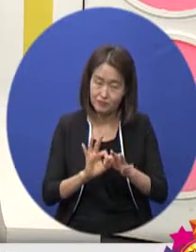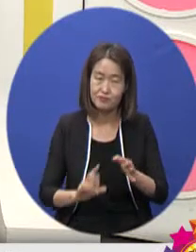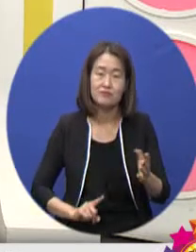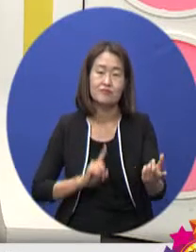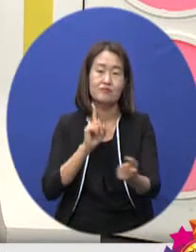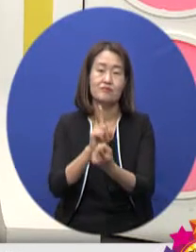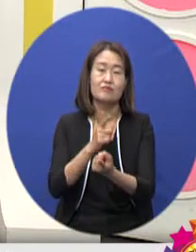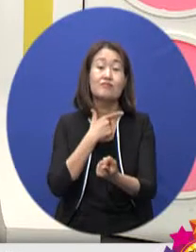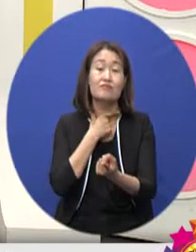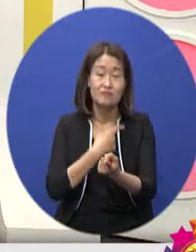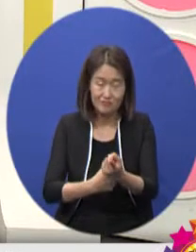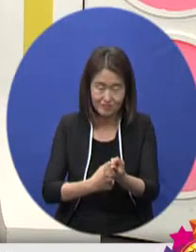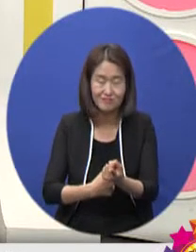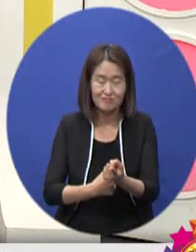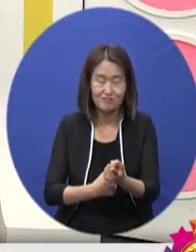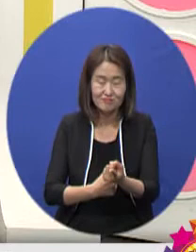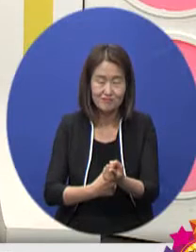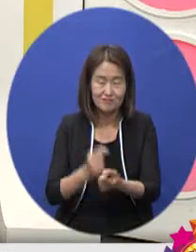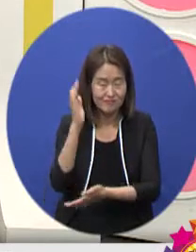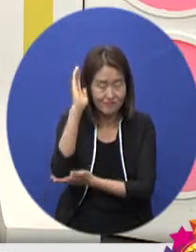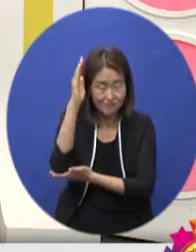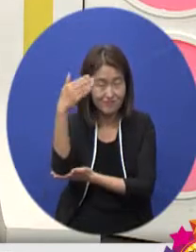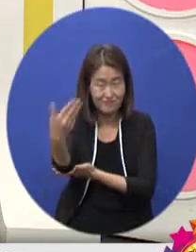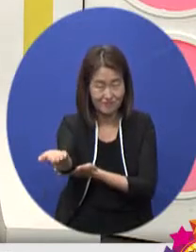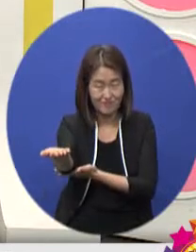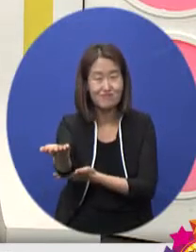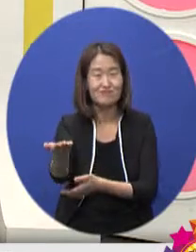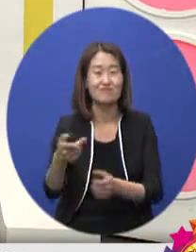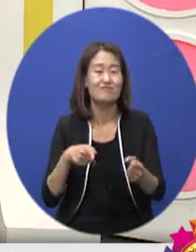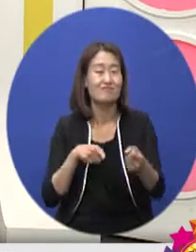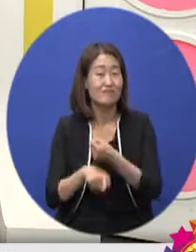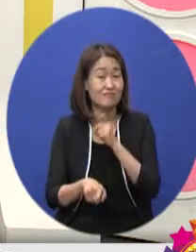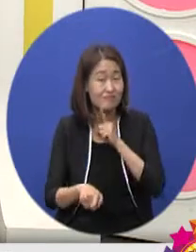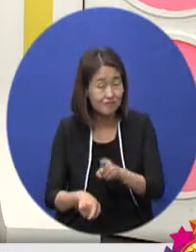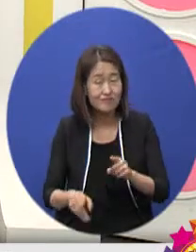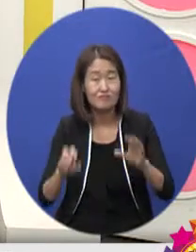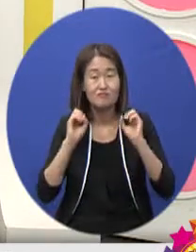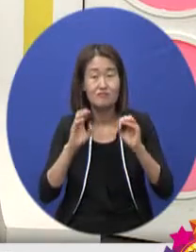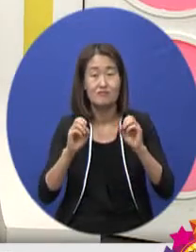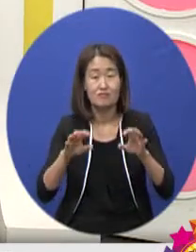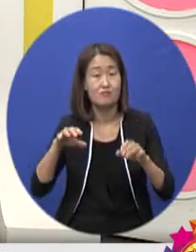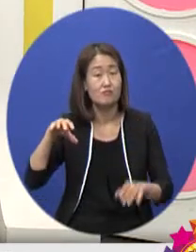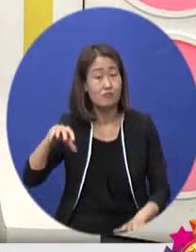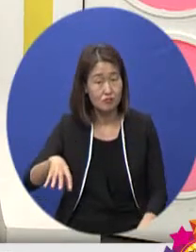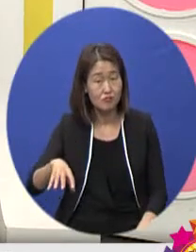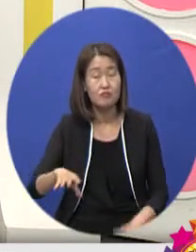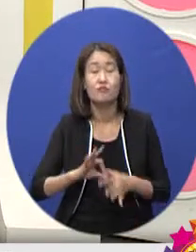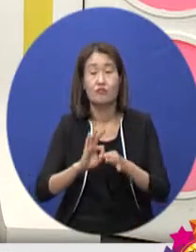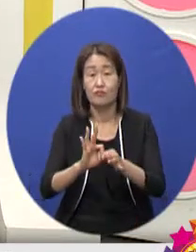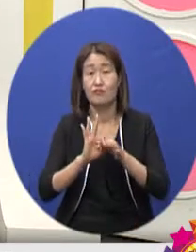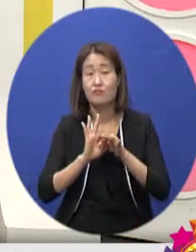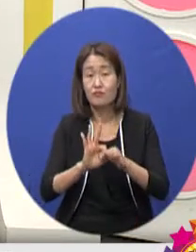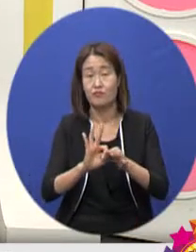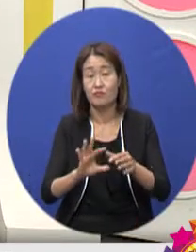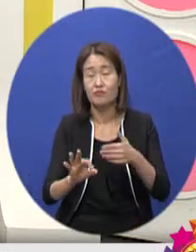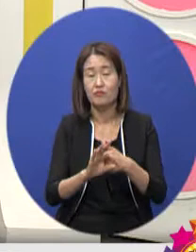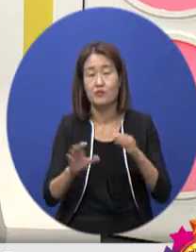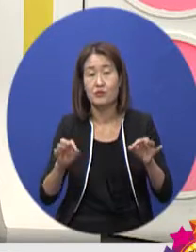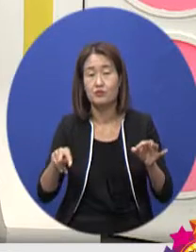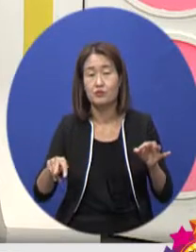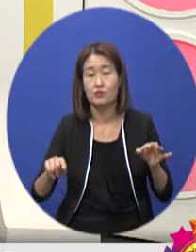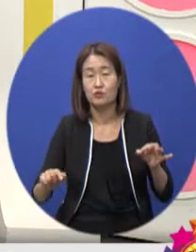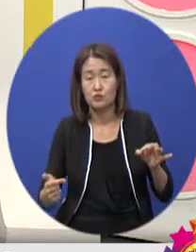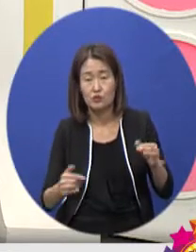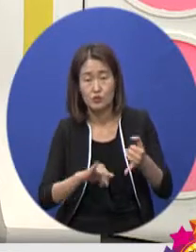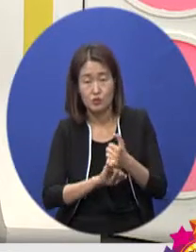만나 뵙고 싶어서. 네. 아, 그러시군요. 네. 예. 저희 방송국으로 이렇게 연결이 되면은요, 우리 김유수님에게 예.